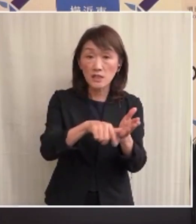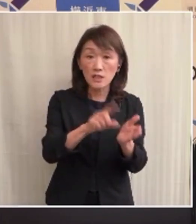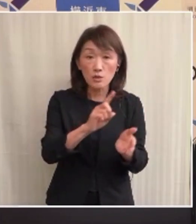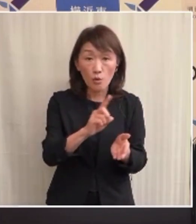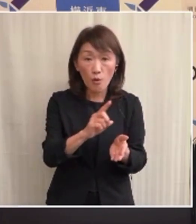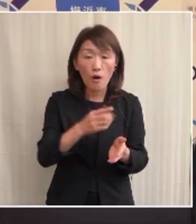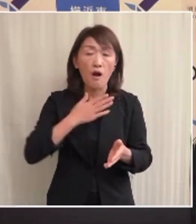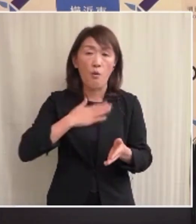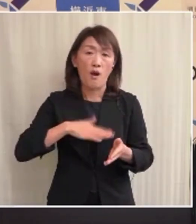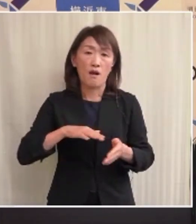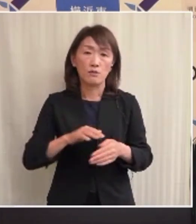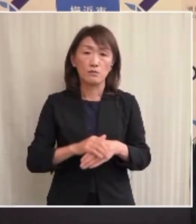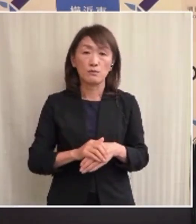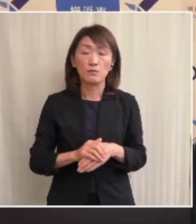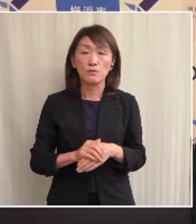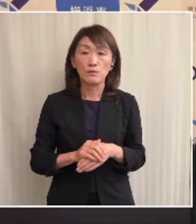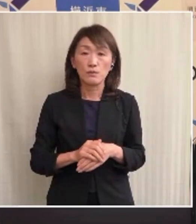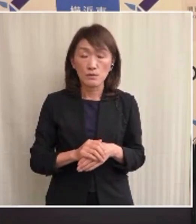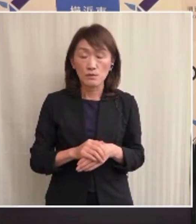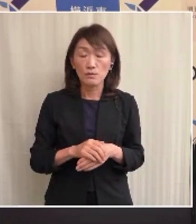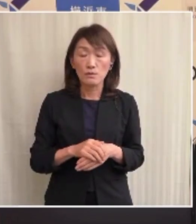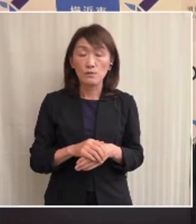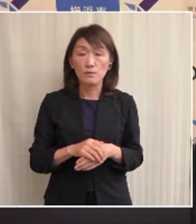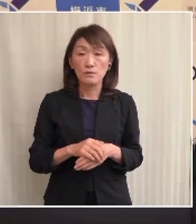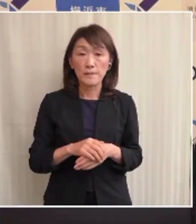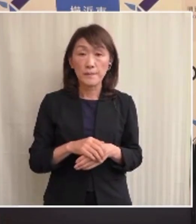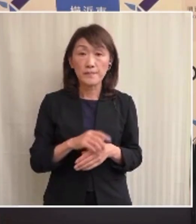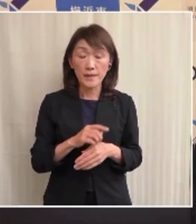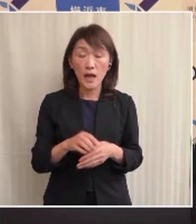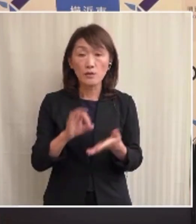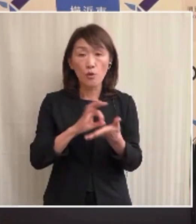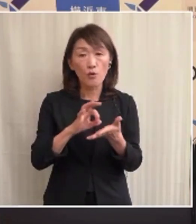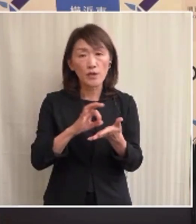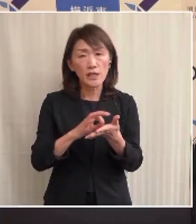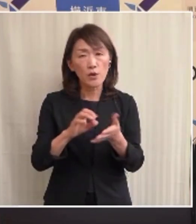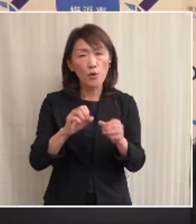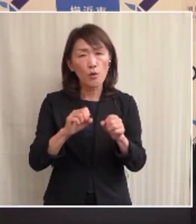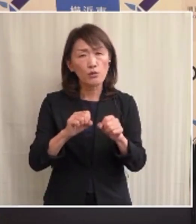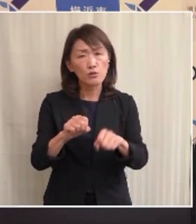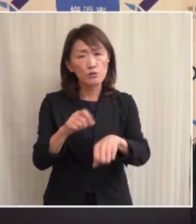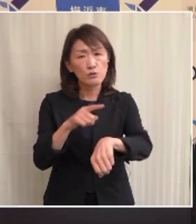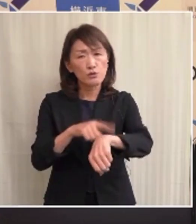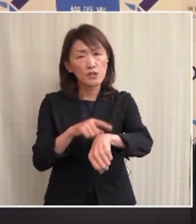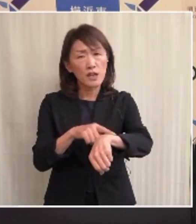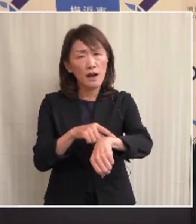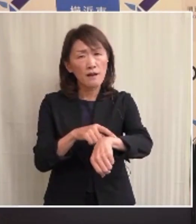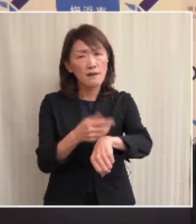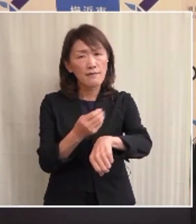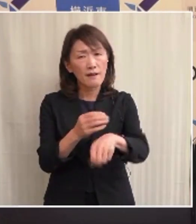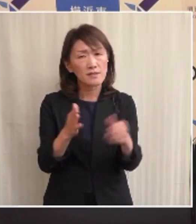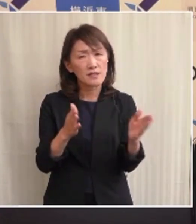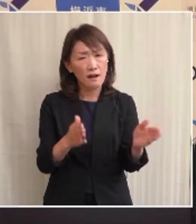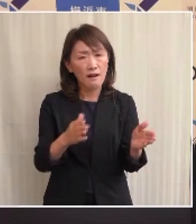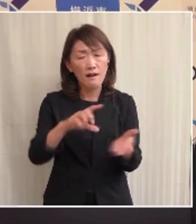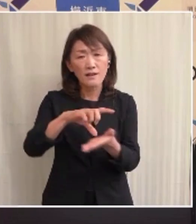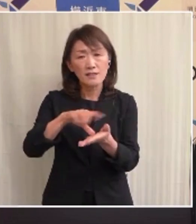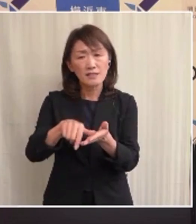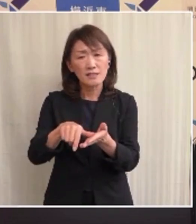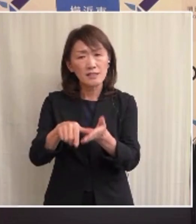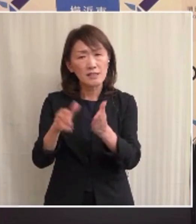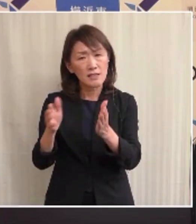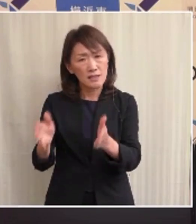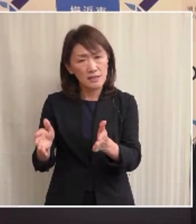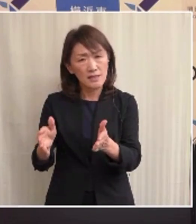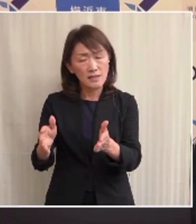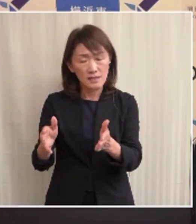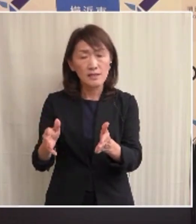分かりますので、そういった、あとは利用する時間帯ですね、 地域や時間帯、こういった